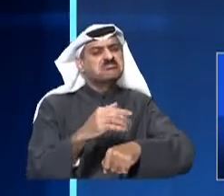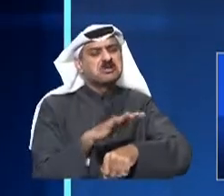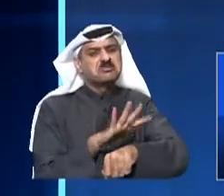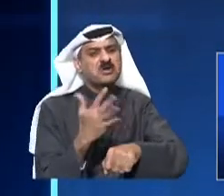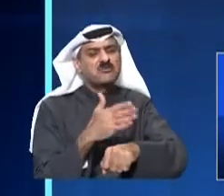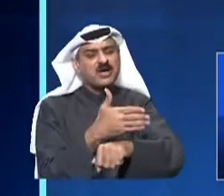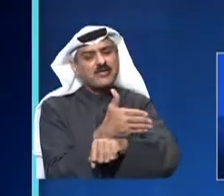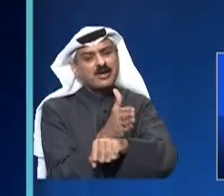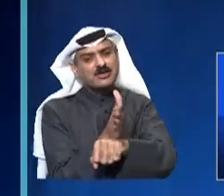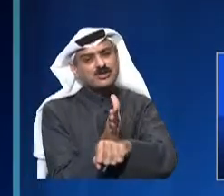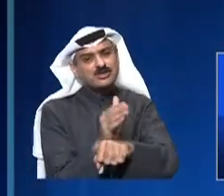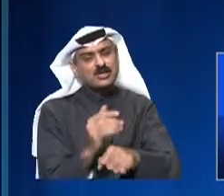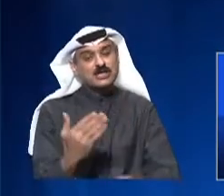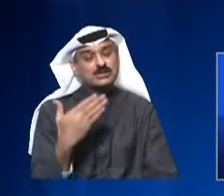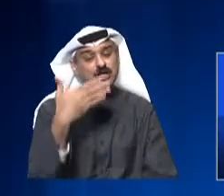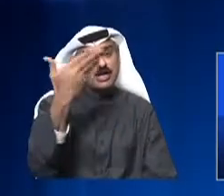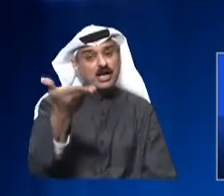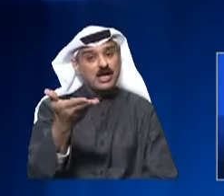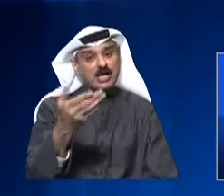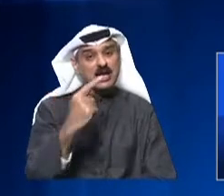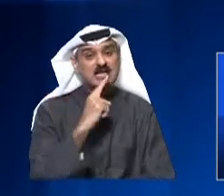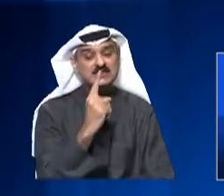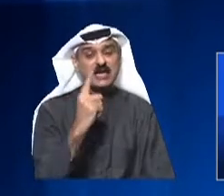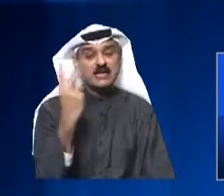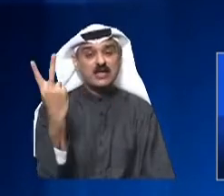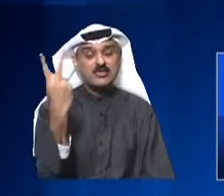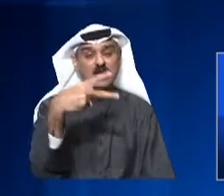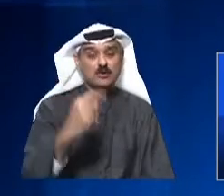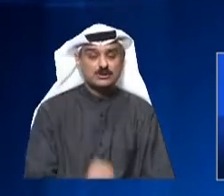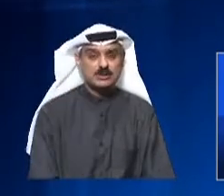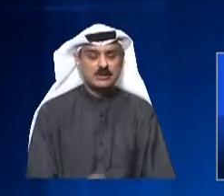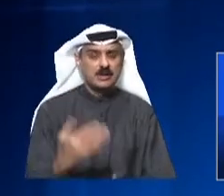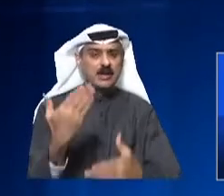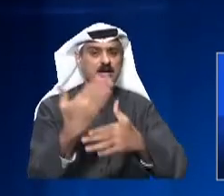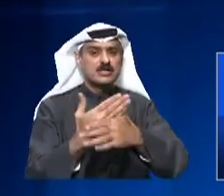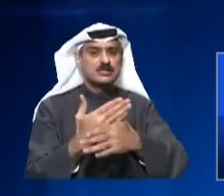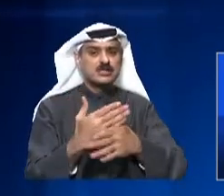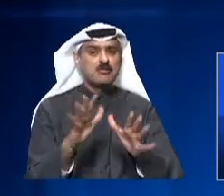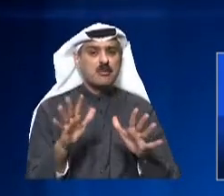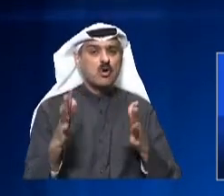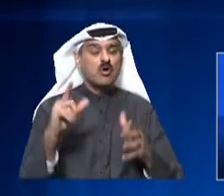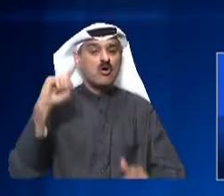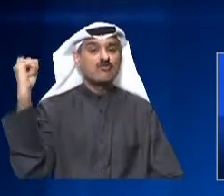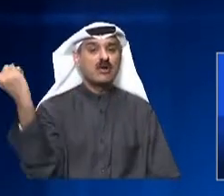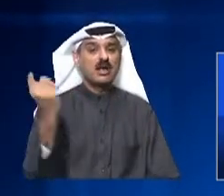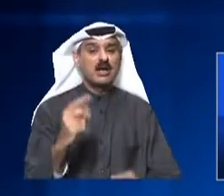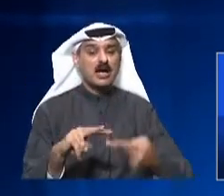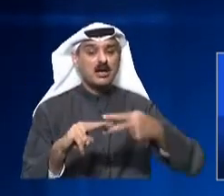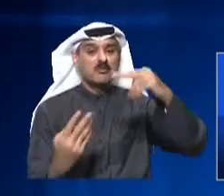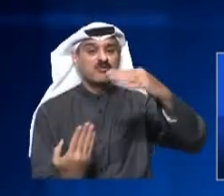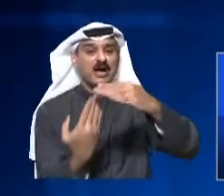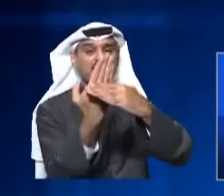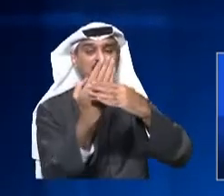عام 2022 في ضوء المخاوف العالمية من انتشار المتحور الجديد لفيروس كورونا أوميكرون.